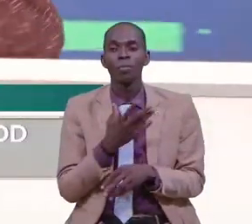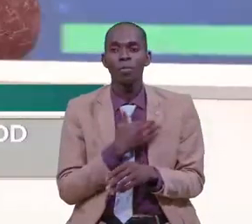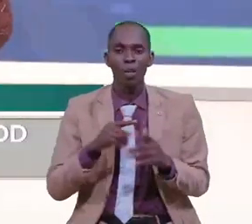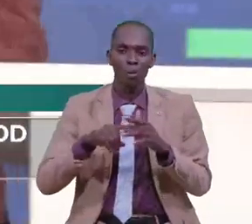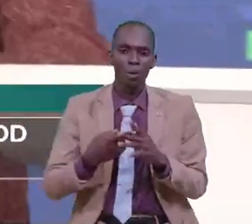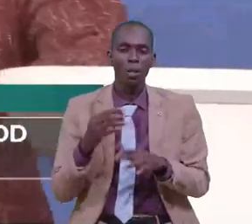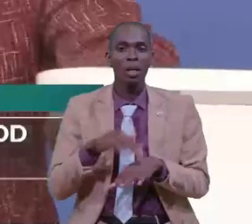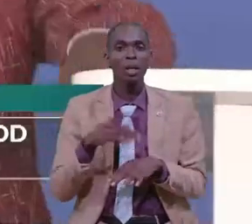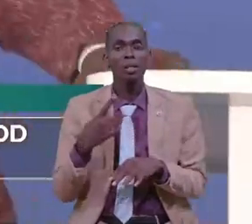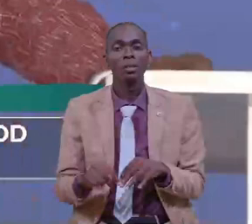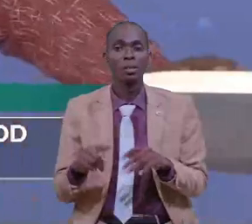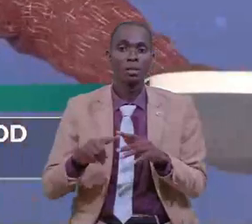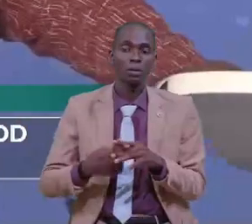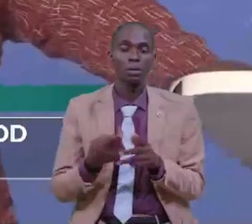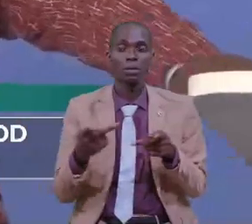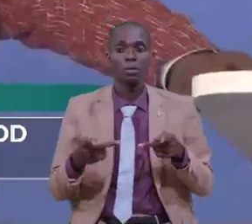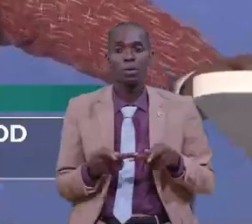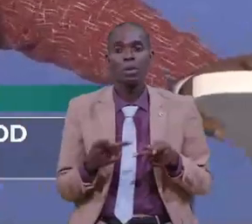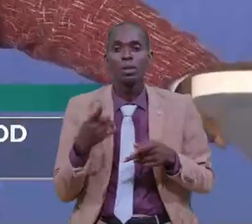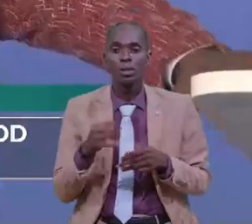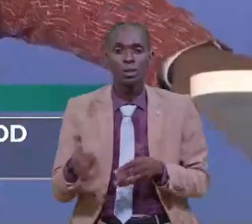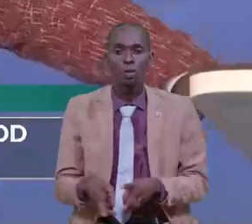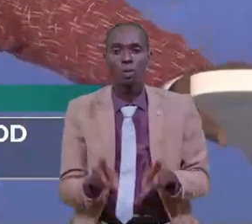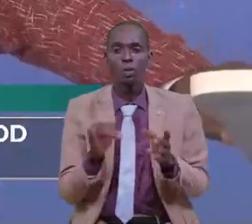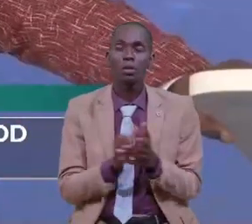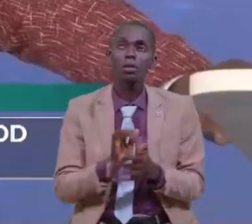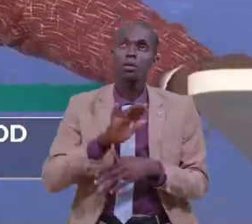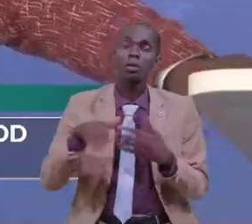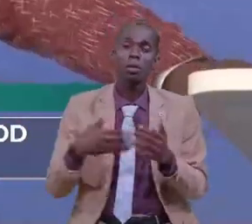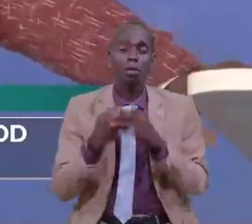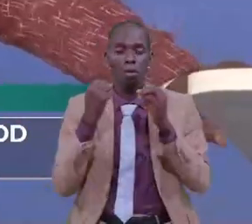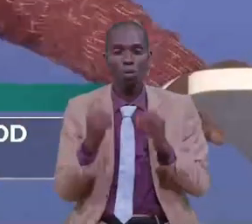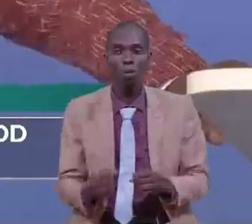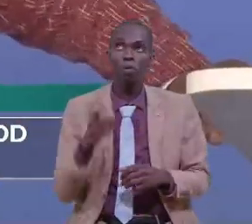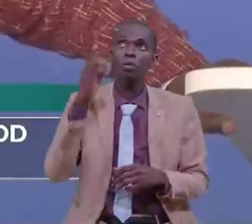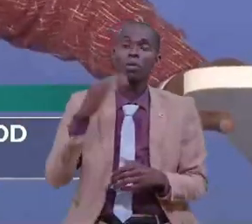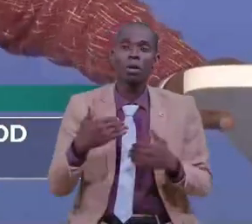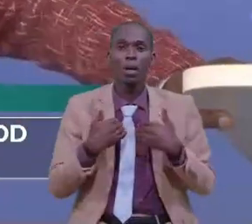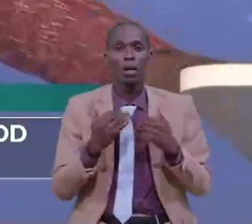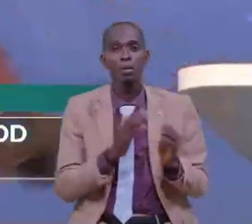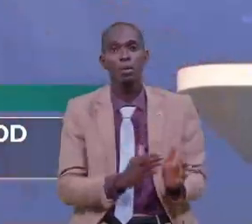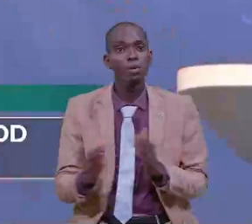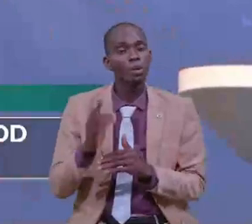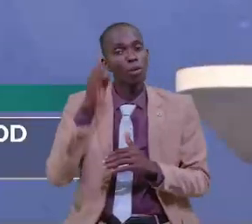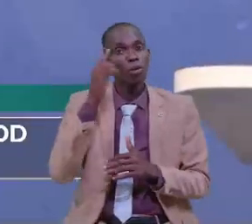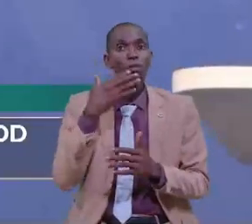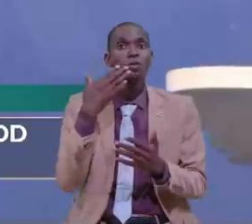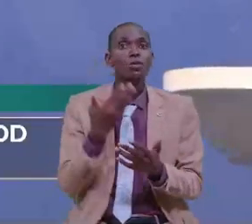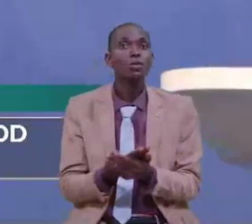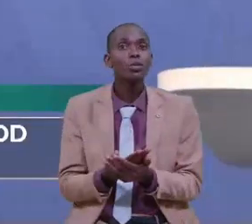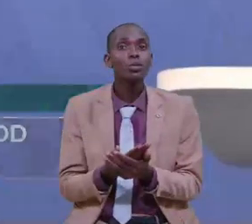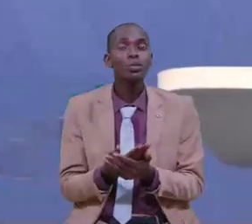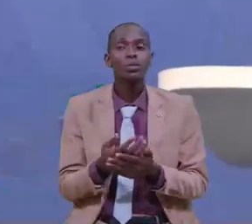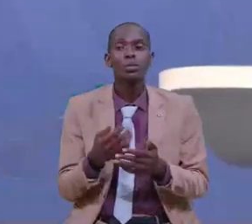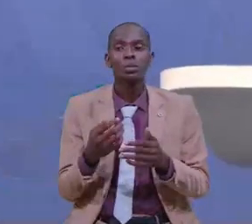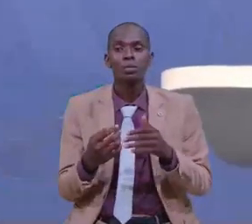et commencer au début, c'est le chemin que le Dieu Tout-Puissant a marqué pour